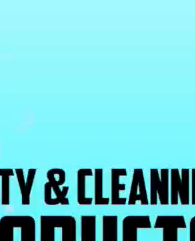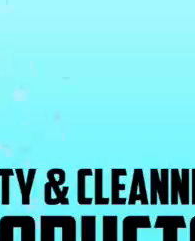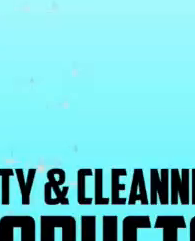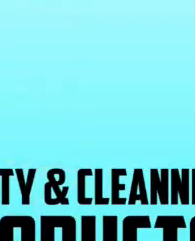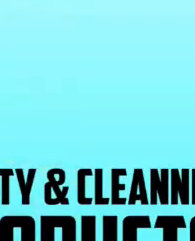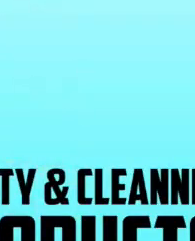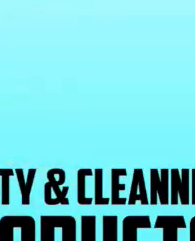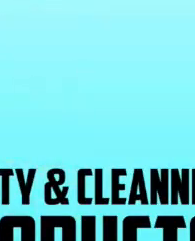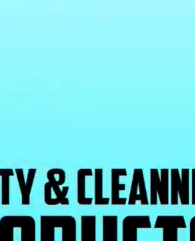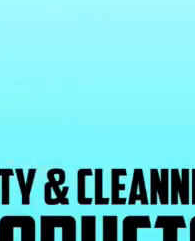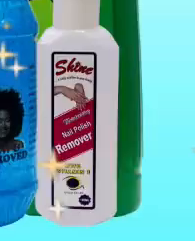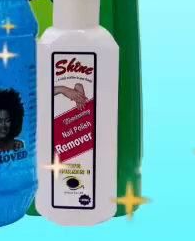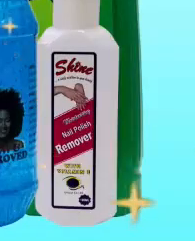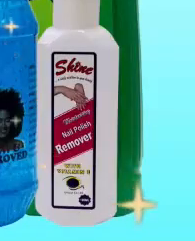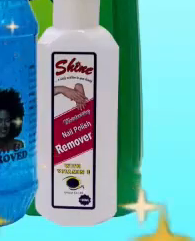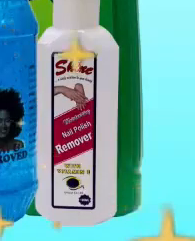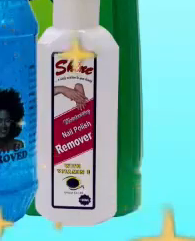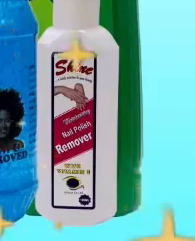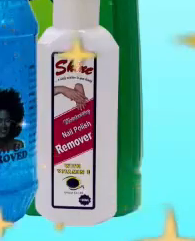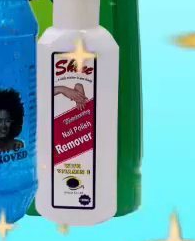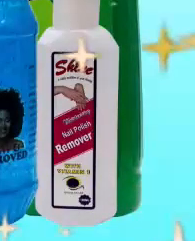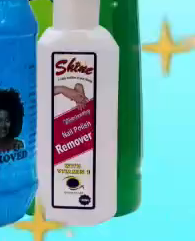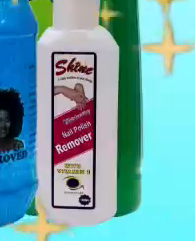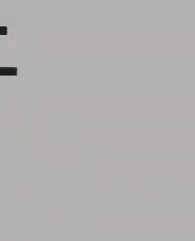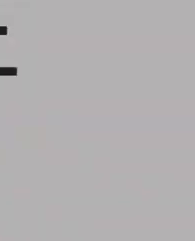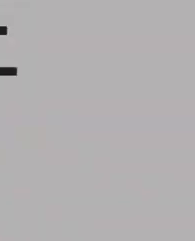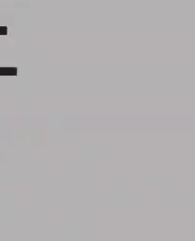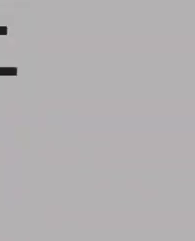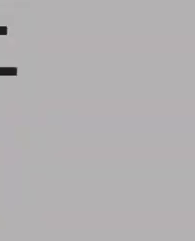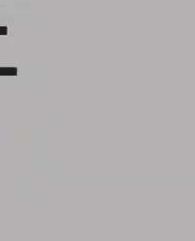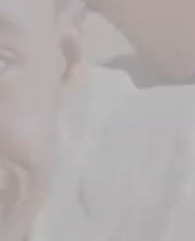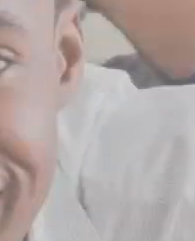hose. Shine, shashagirana nayo.